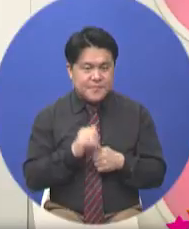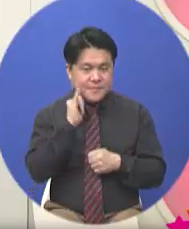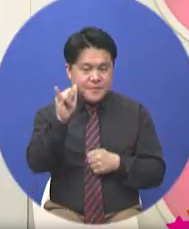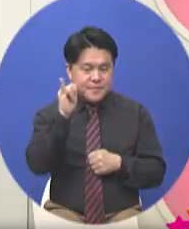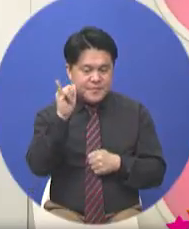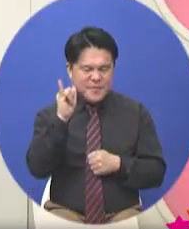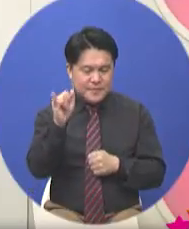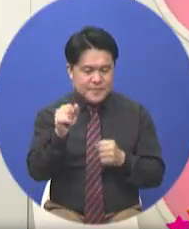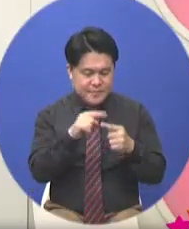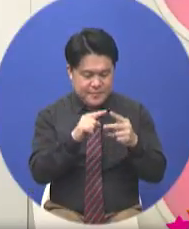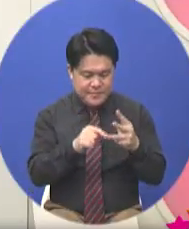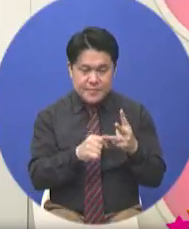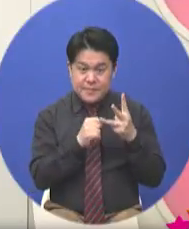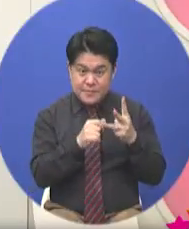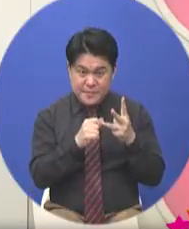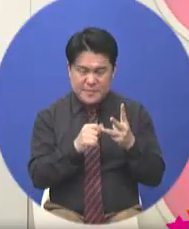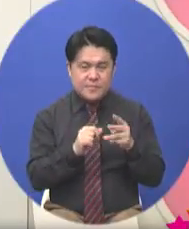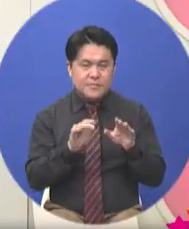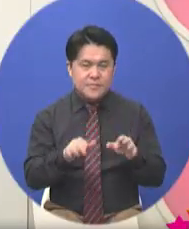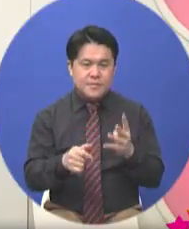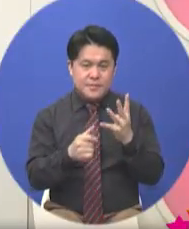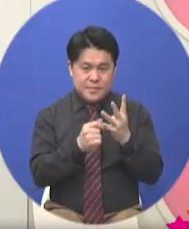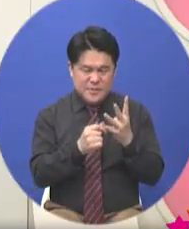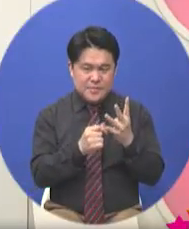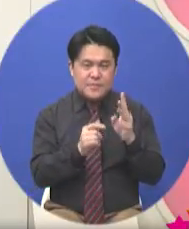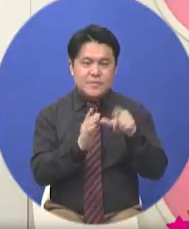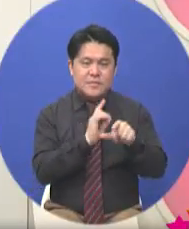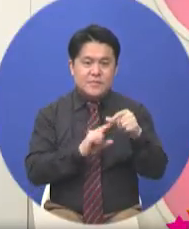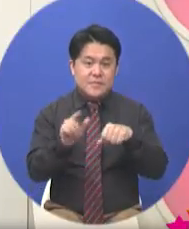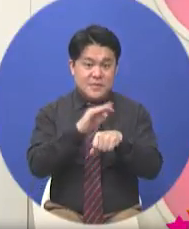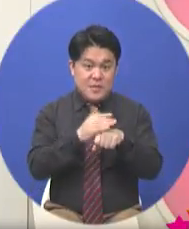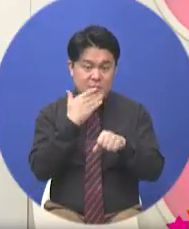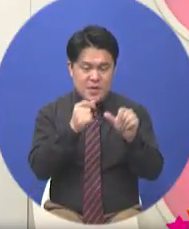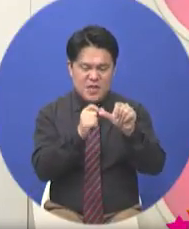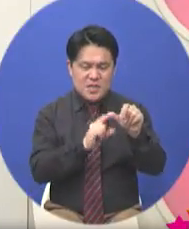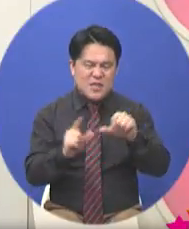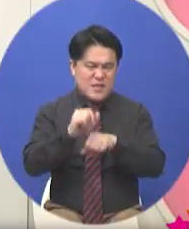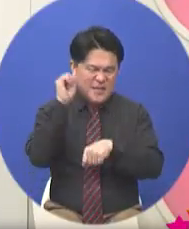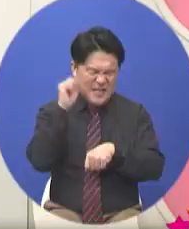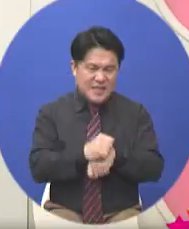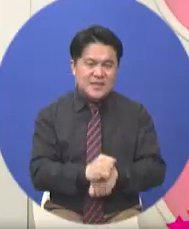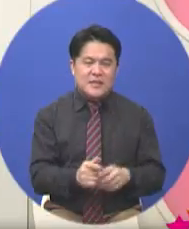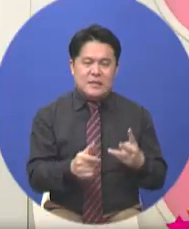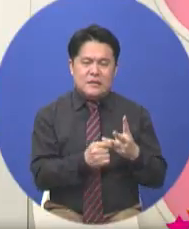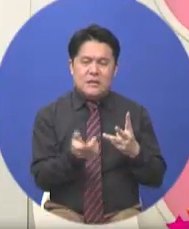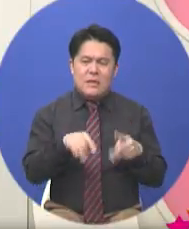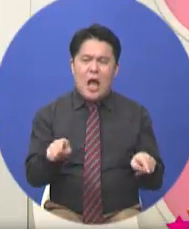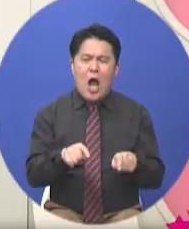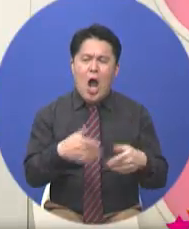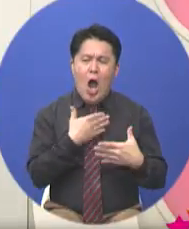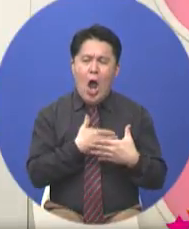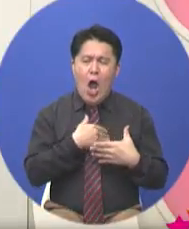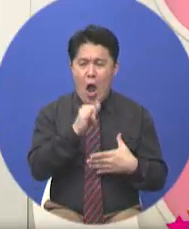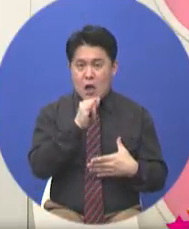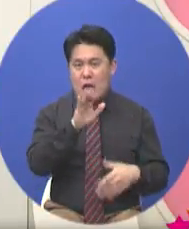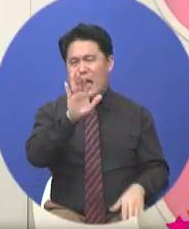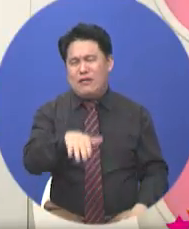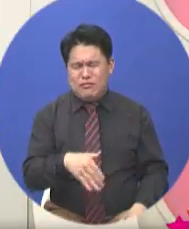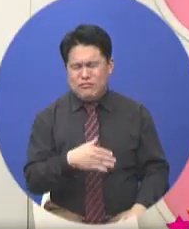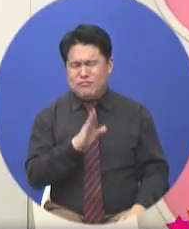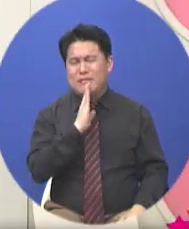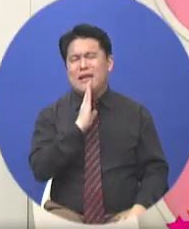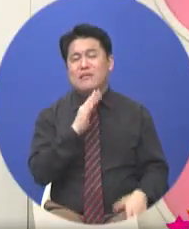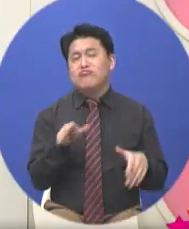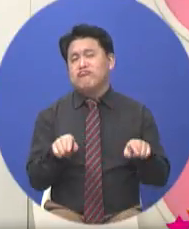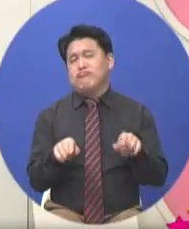신청하셨어요. 예. 예. 네. 세 번째니까 또 네 번째 할 때는 더 잘 되고 다섯 번째. 세 번째로도 굉장히 떨리네요. 떨려요. 예,